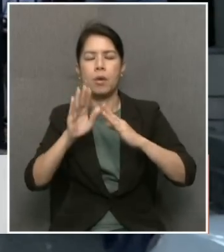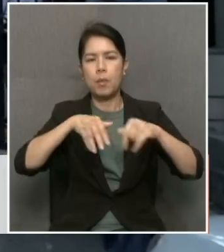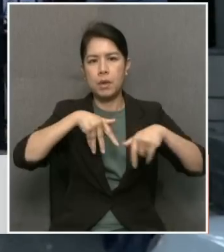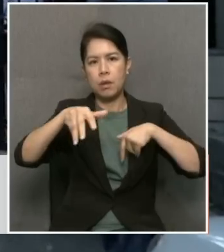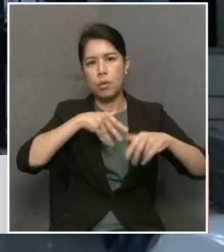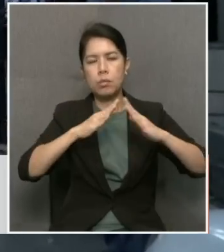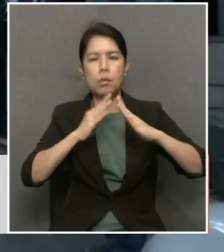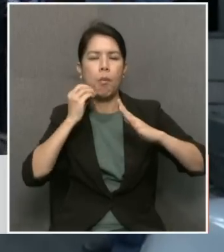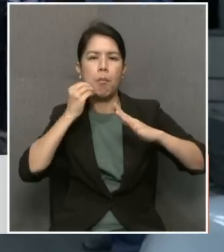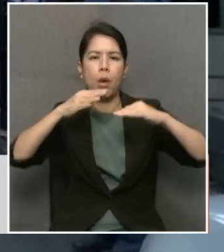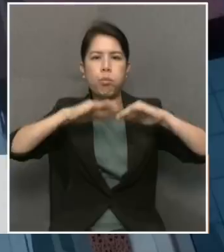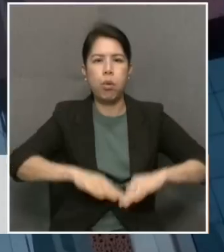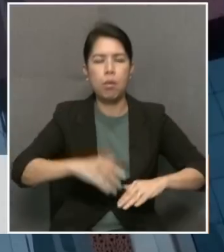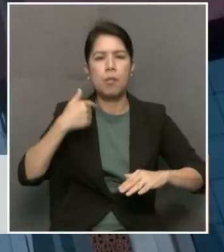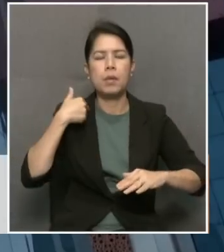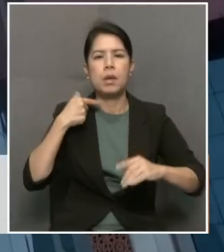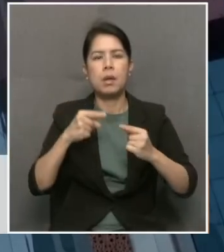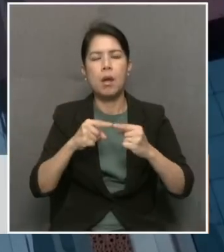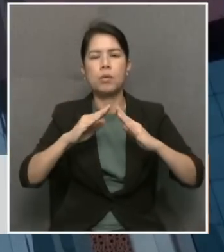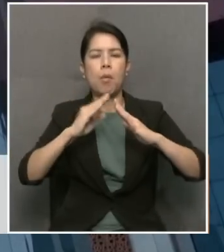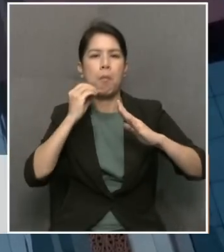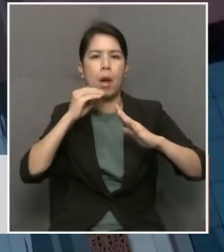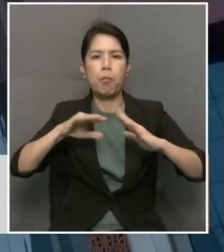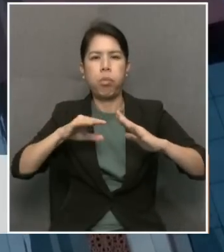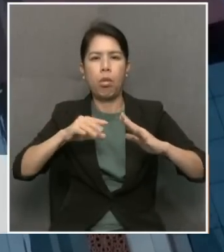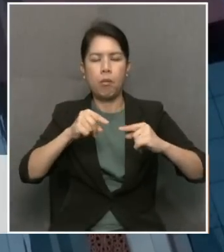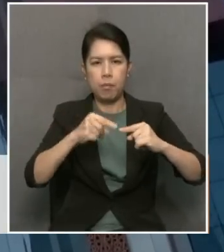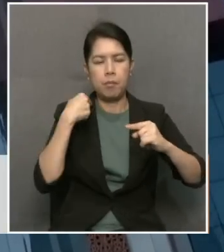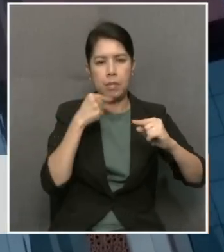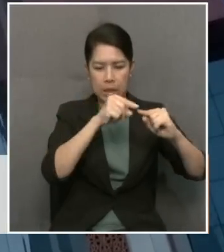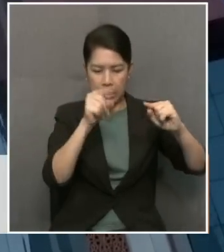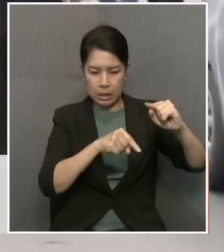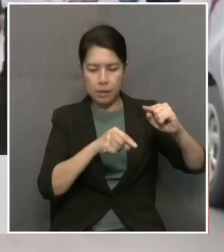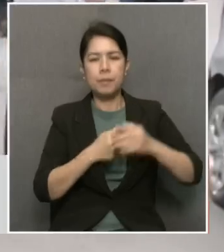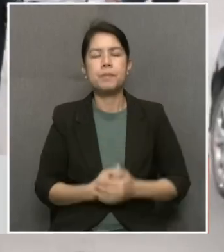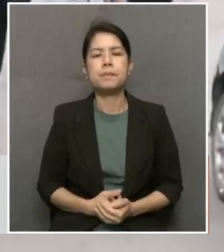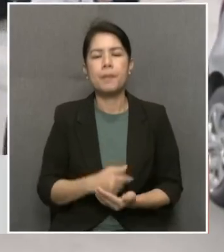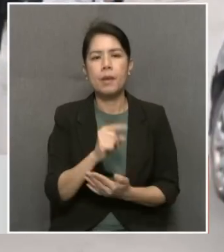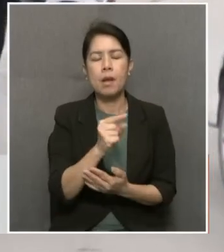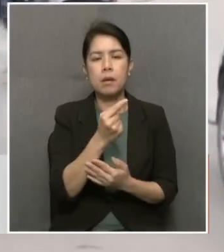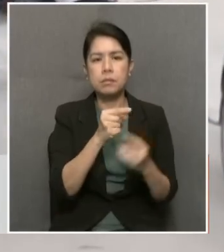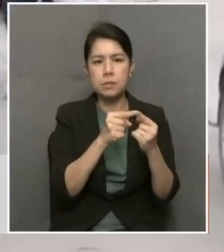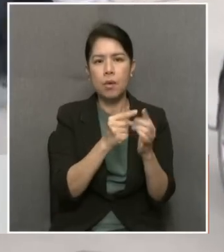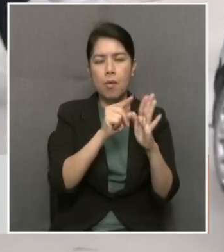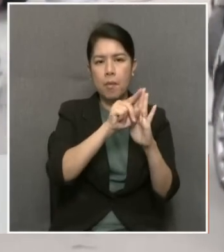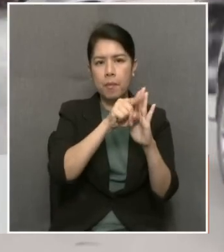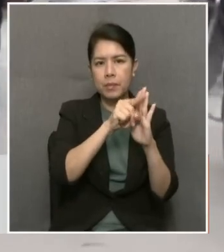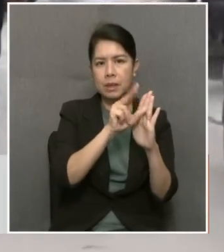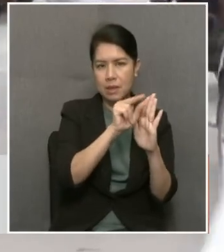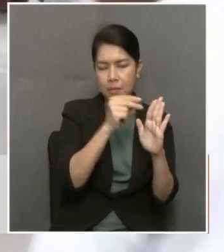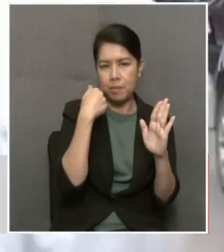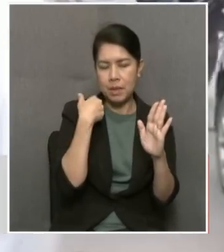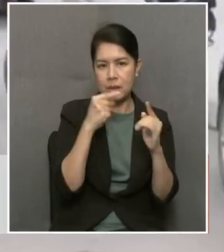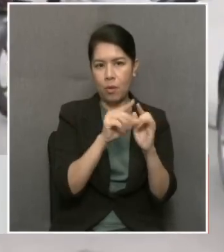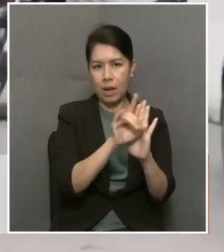ถล่มและมีอีกหลายหลังเกิดรอยร้าวครับแผ่นดินไหว2ครั้งแรกเกิดขึ้นห่างกันเพียงไม่ถึงครึ่งชั่วโมงนะครับครั้งแรกเกิด